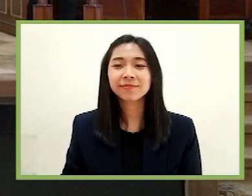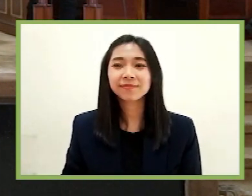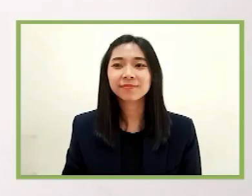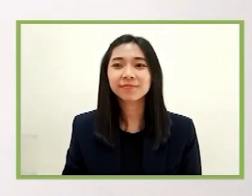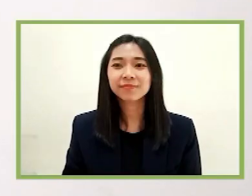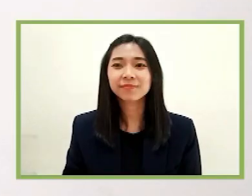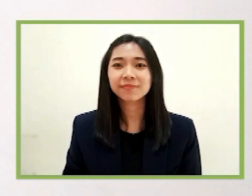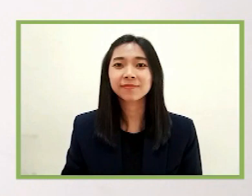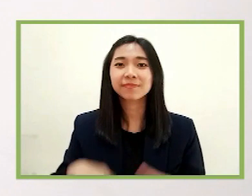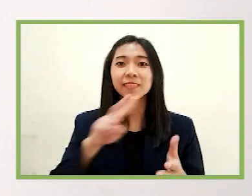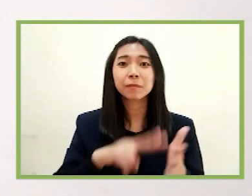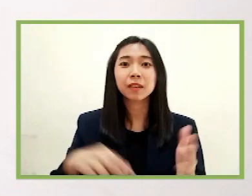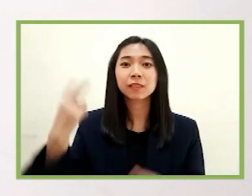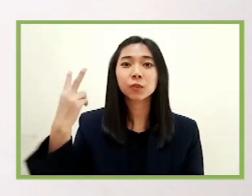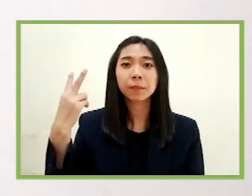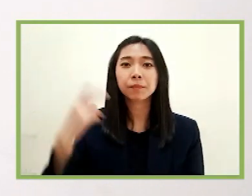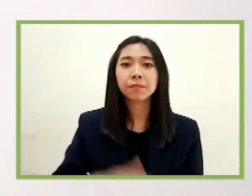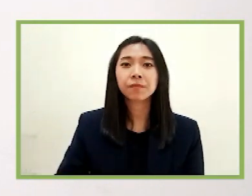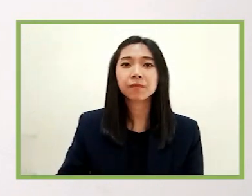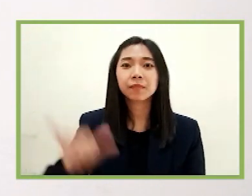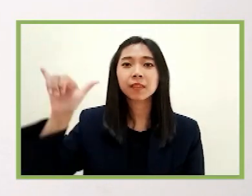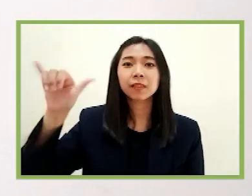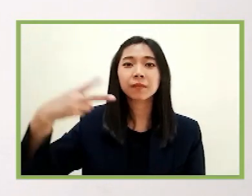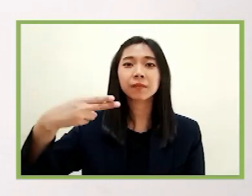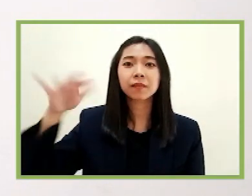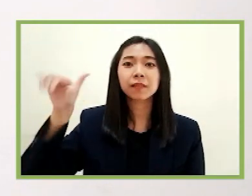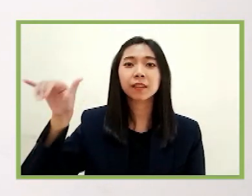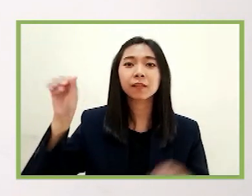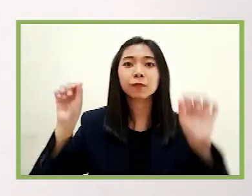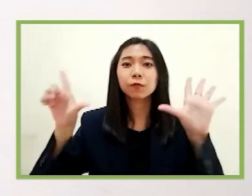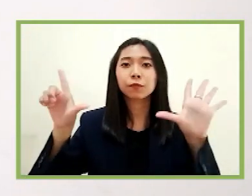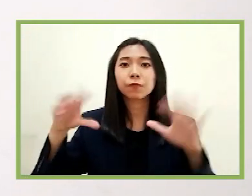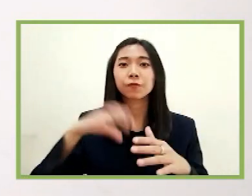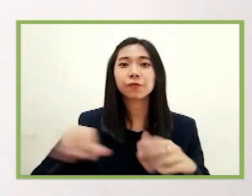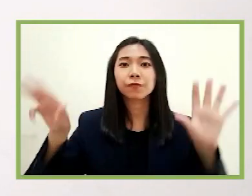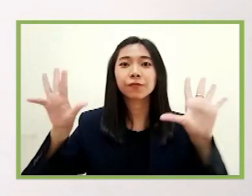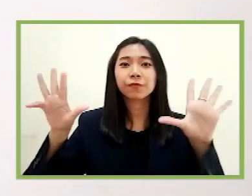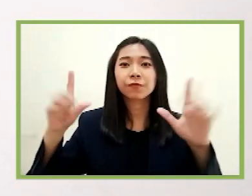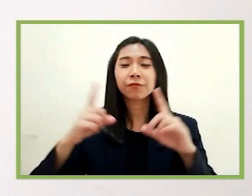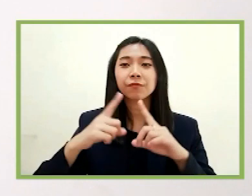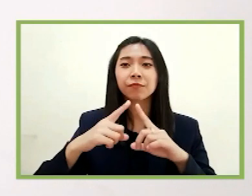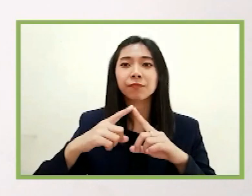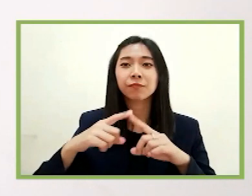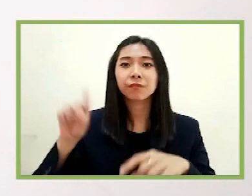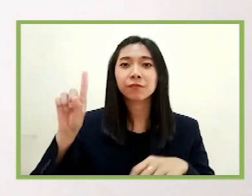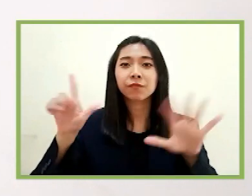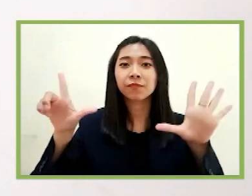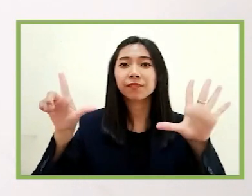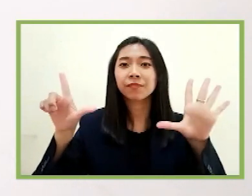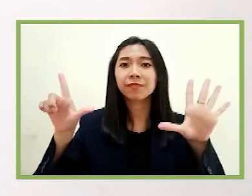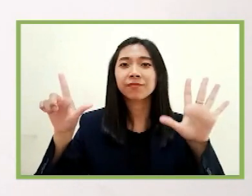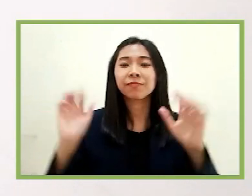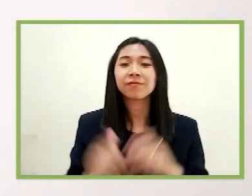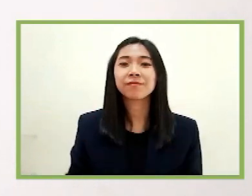Hai bacaan kedua dari surat Wahyu pasal 7 ayat 9 sampai dengan ayat yang ke-17